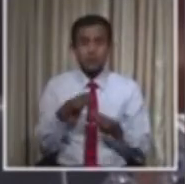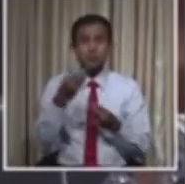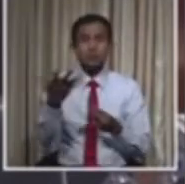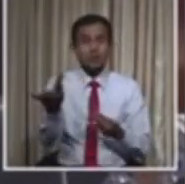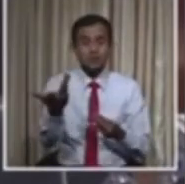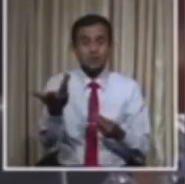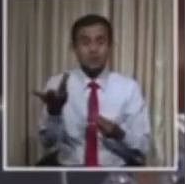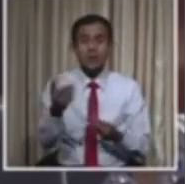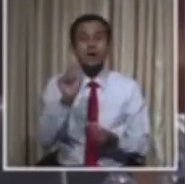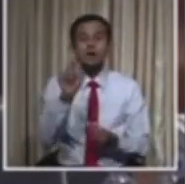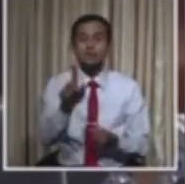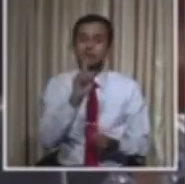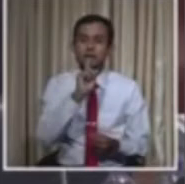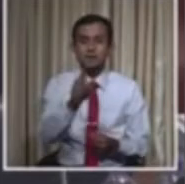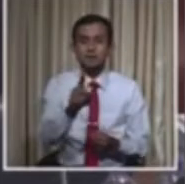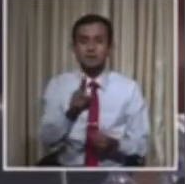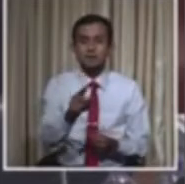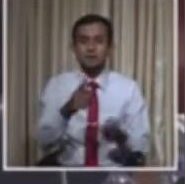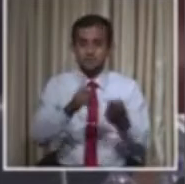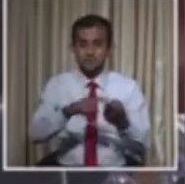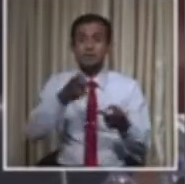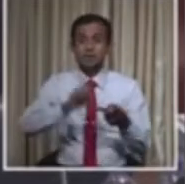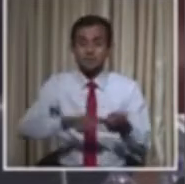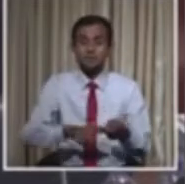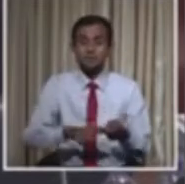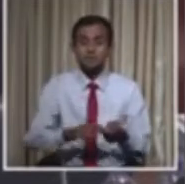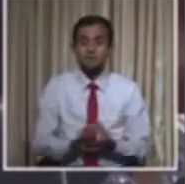ඩම් කරන්න කියනවා අනිත් එක ගරු